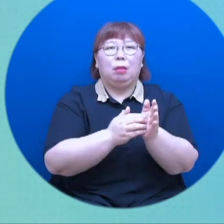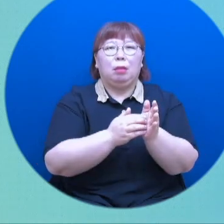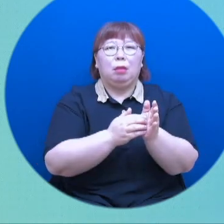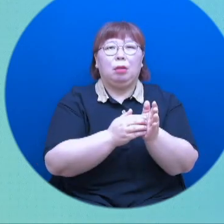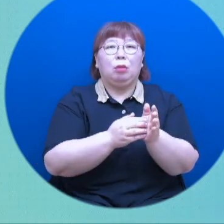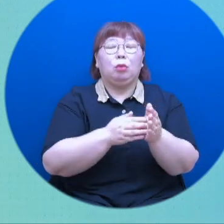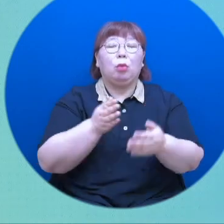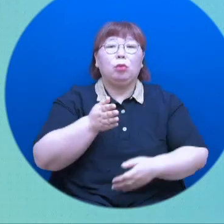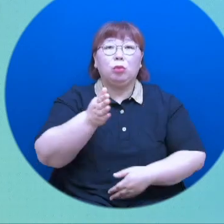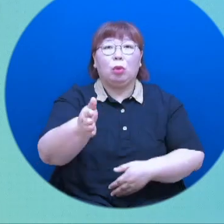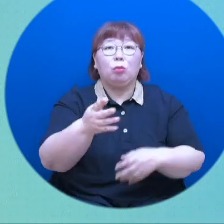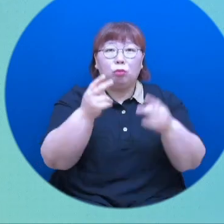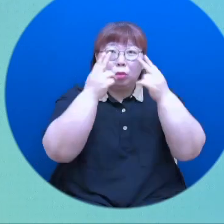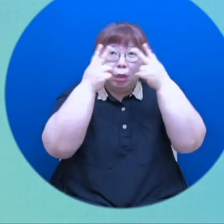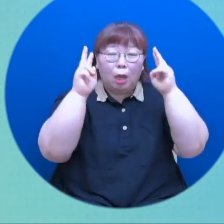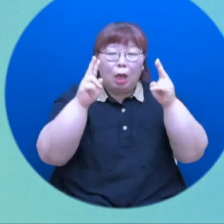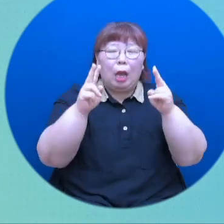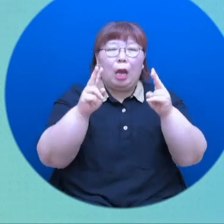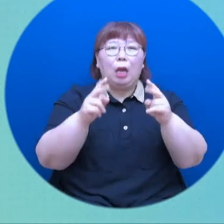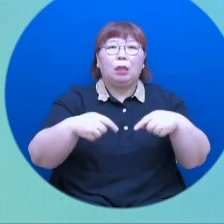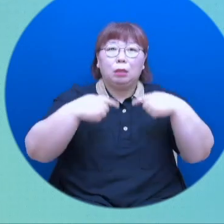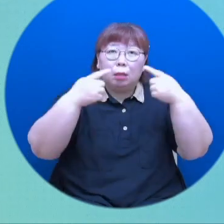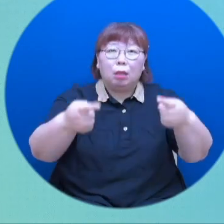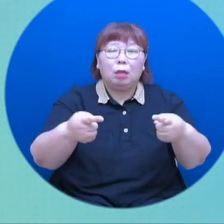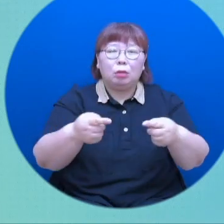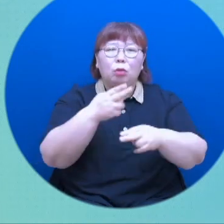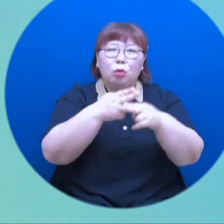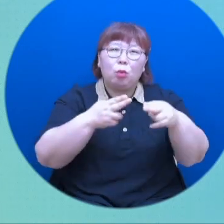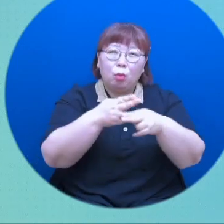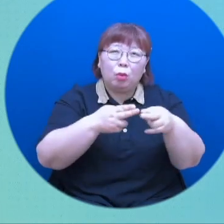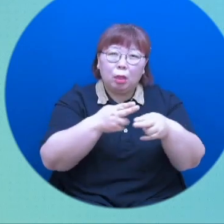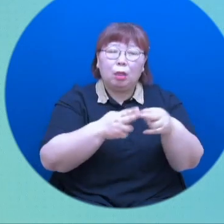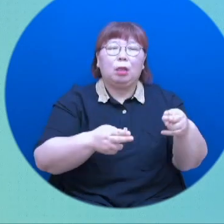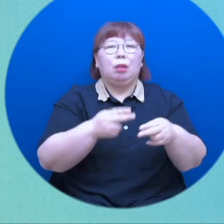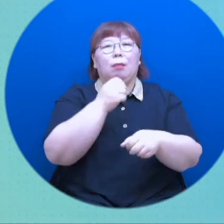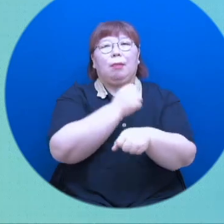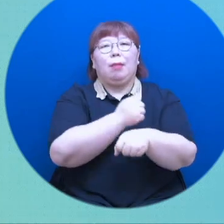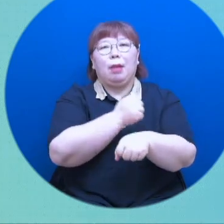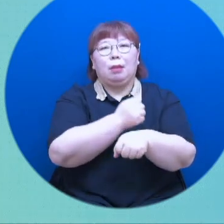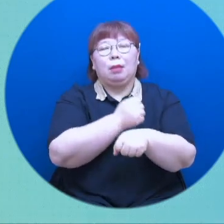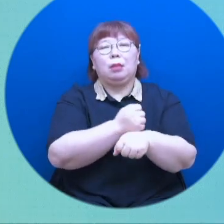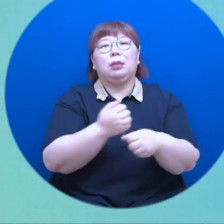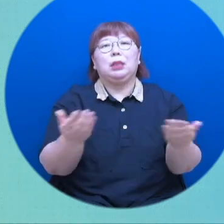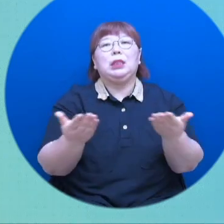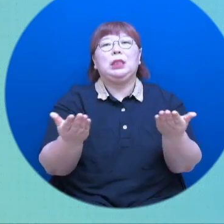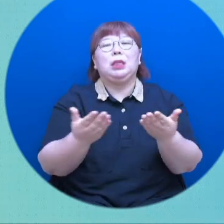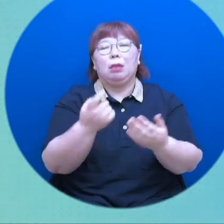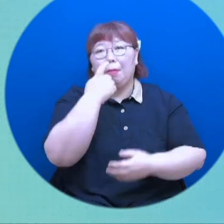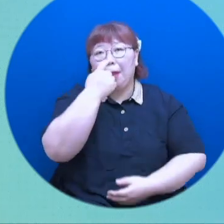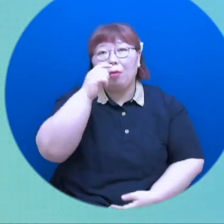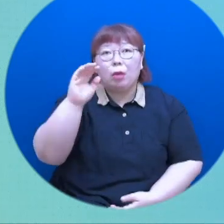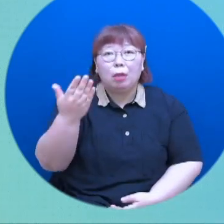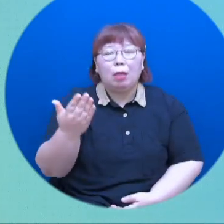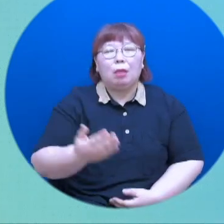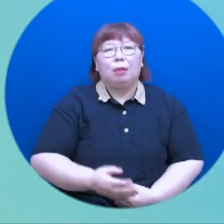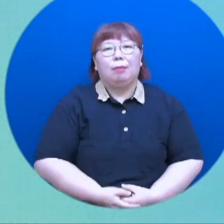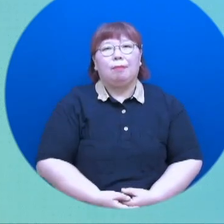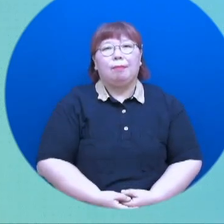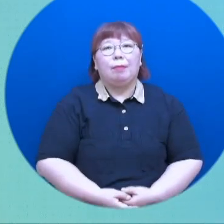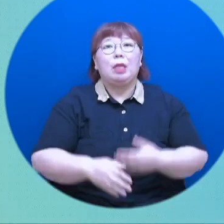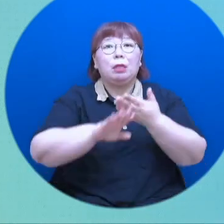전문 대학에 들어가서 조리학과의 음식을 배우게 됩니다. 그리고 난